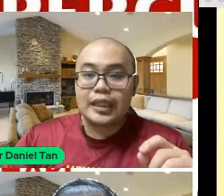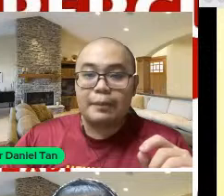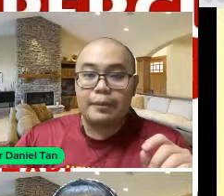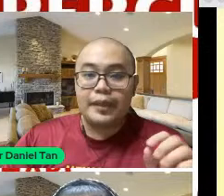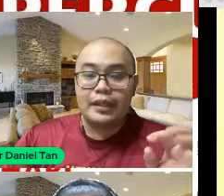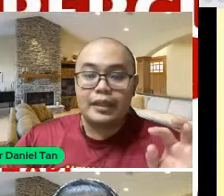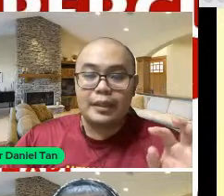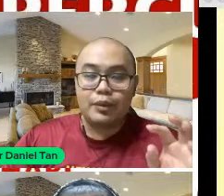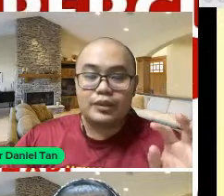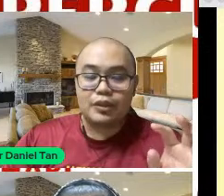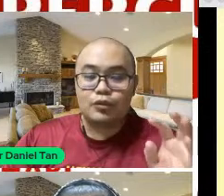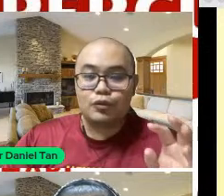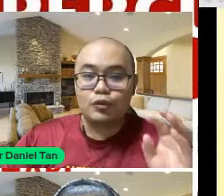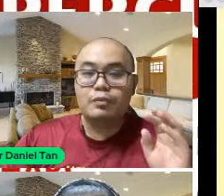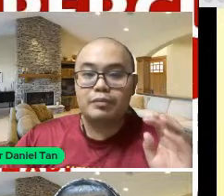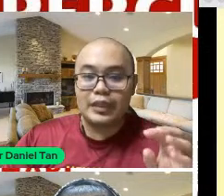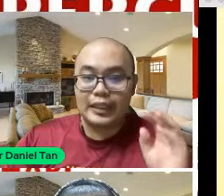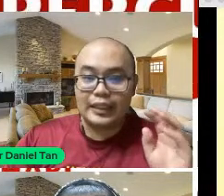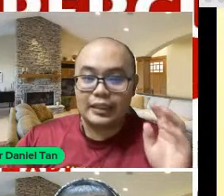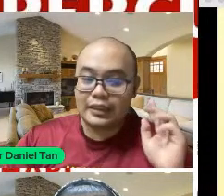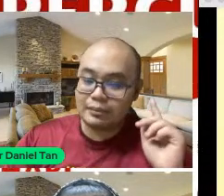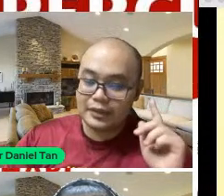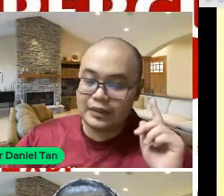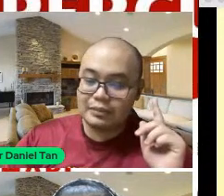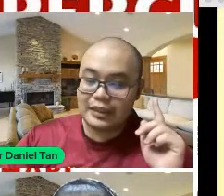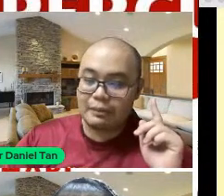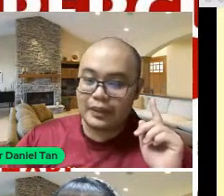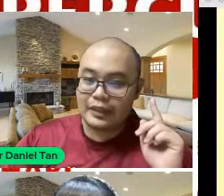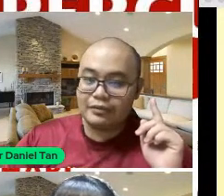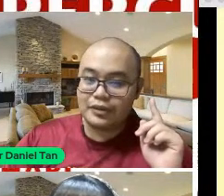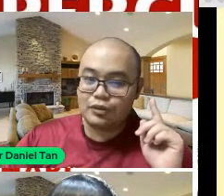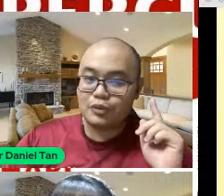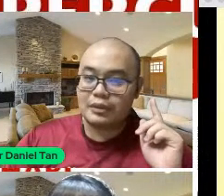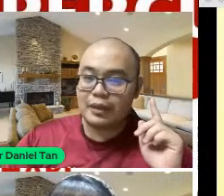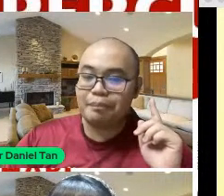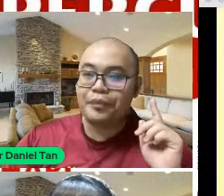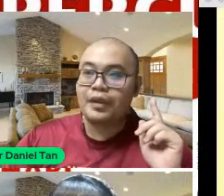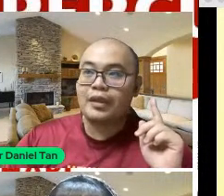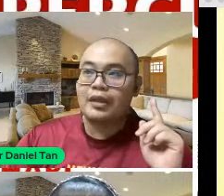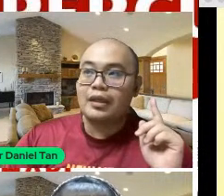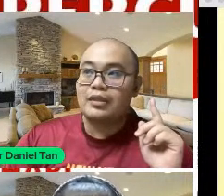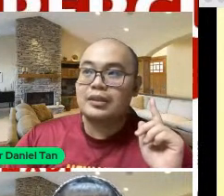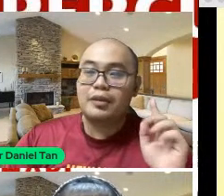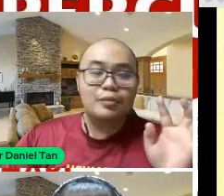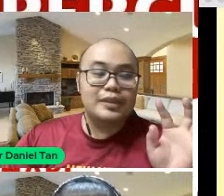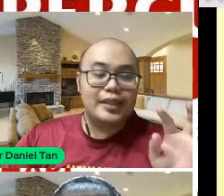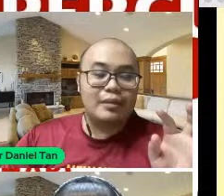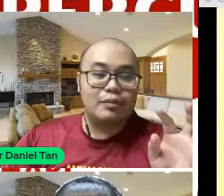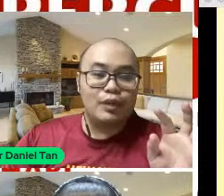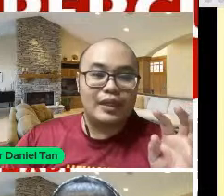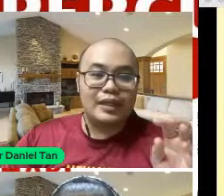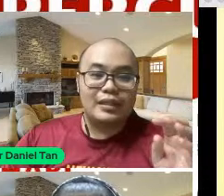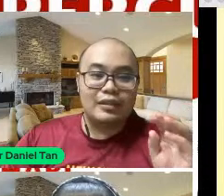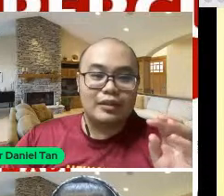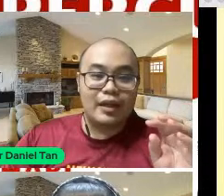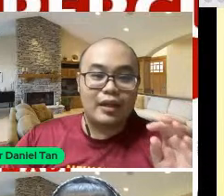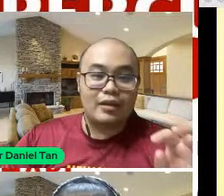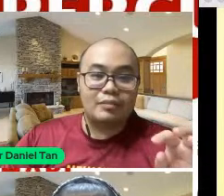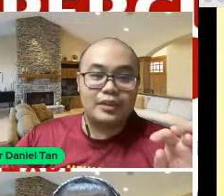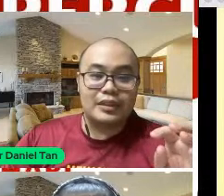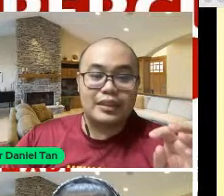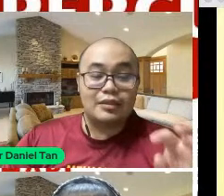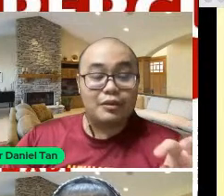Indonesia Apabila kita buat sesuatu tuh ingat kita mesti mendapatkan Restu sebab Sebelum saya melakukan